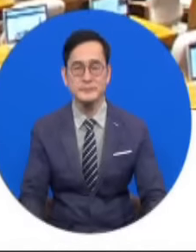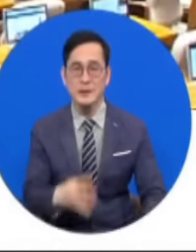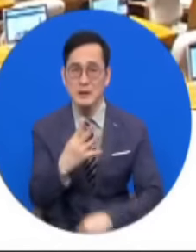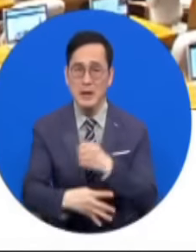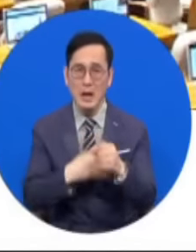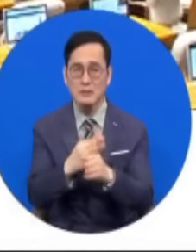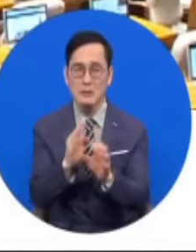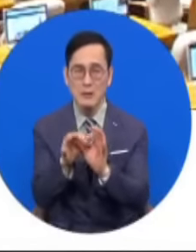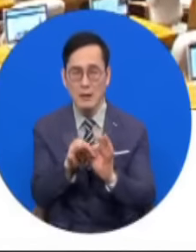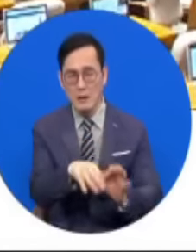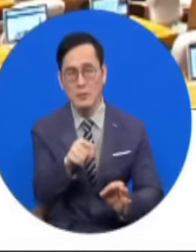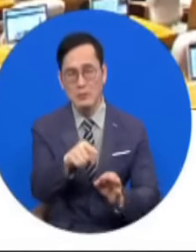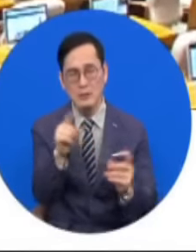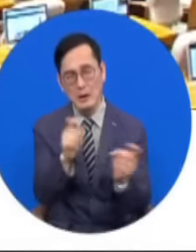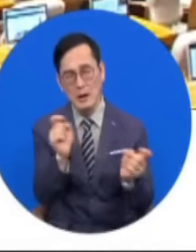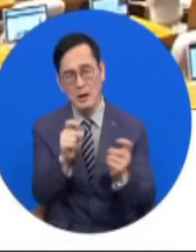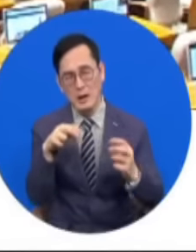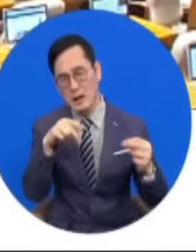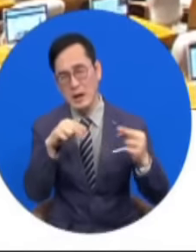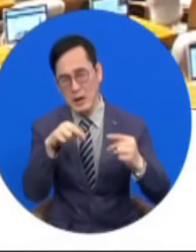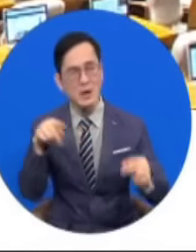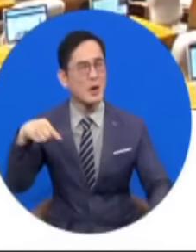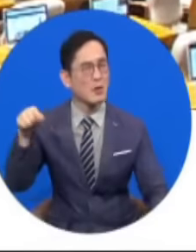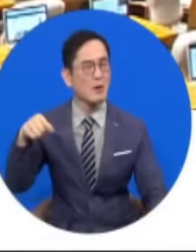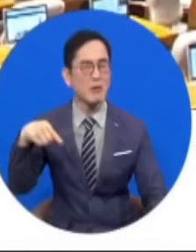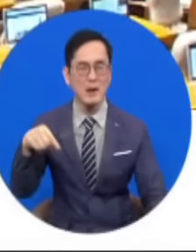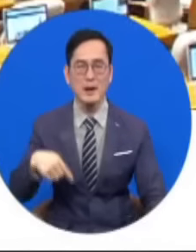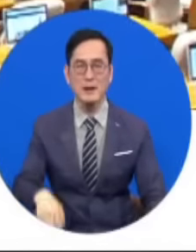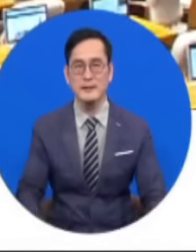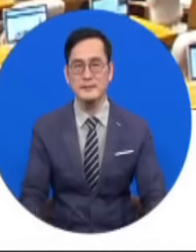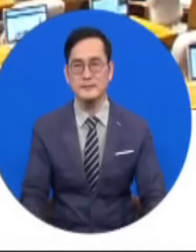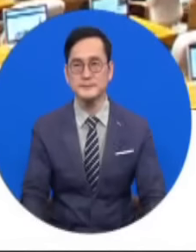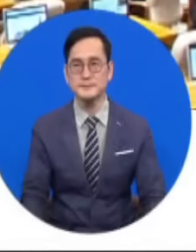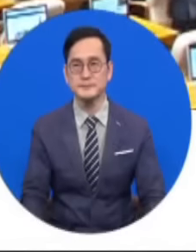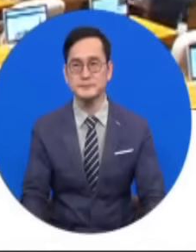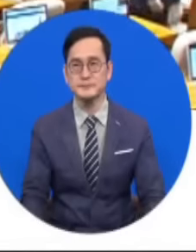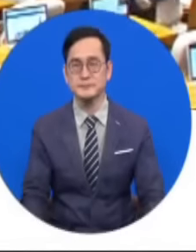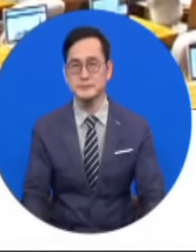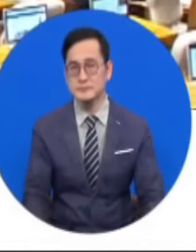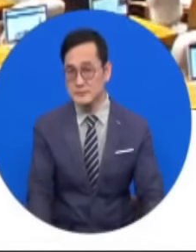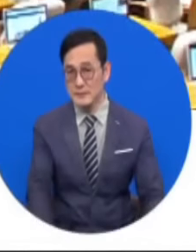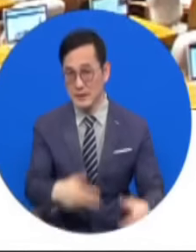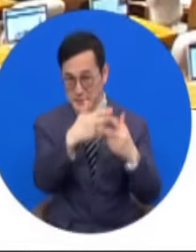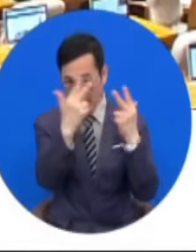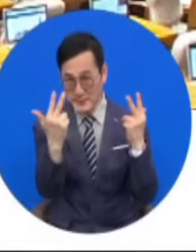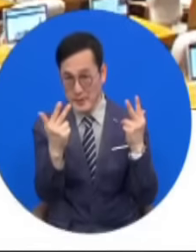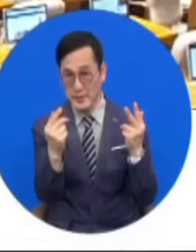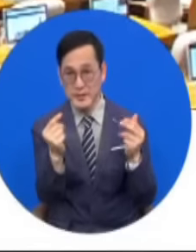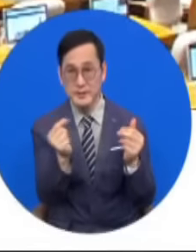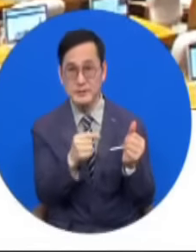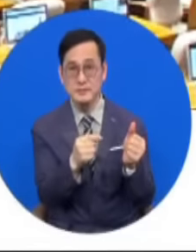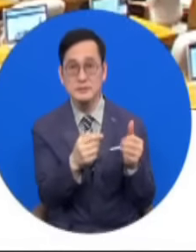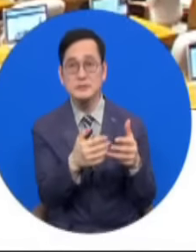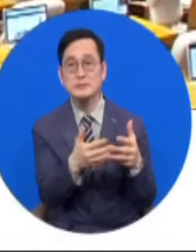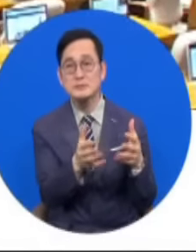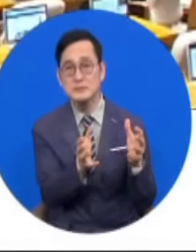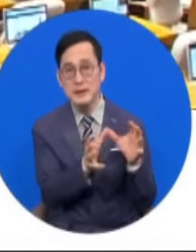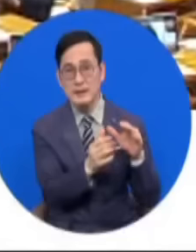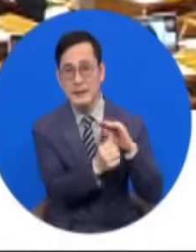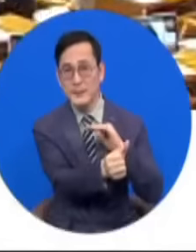진행 모습을 그대로 보여준 것 같습니다 앞으로 이렇게 될 수밖에 없습니다 최소한 이재명 대표가 당 어떤